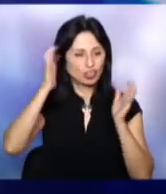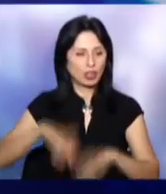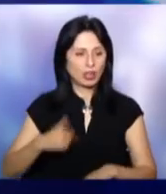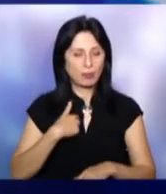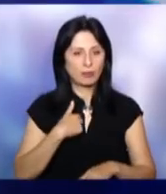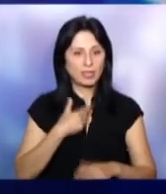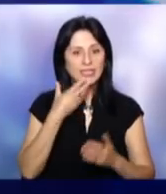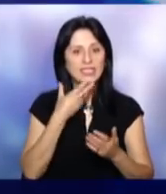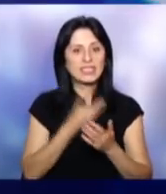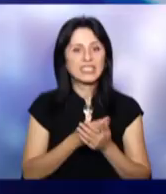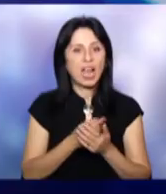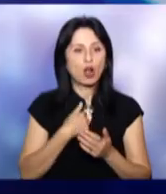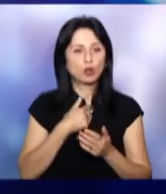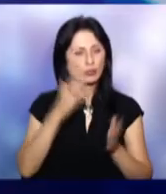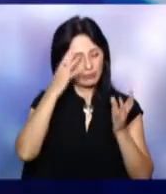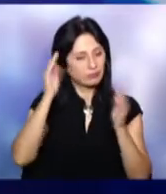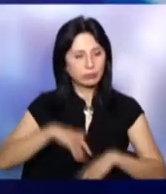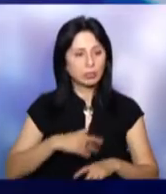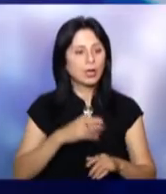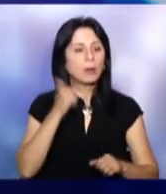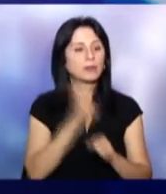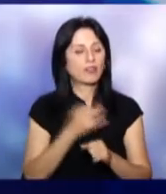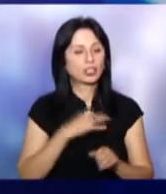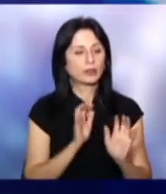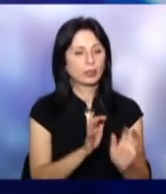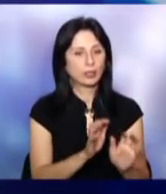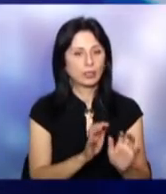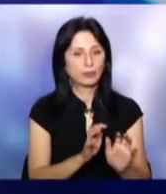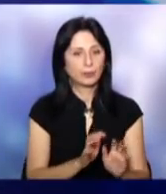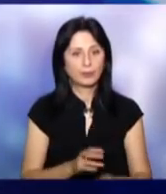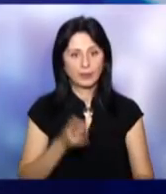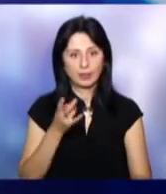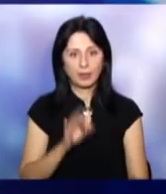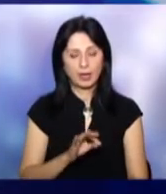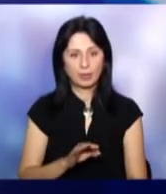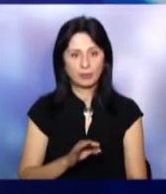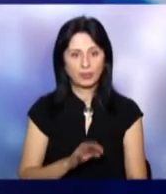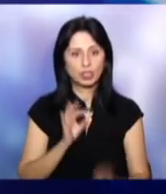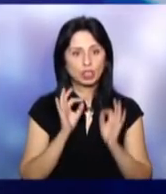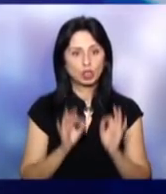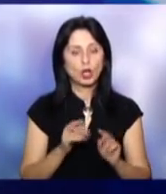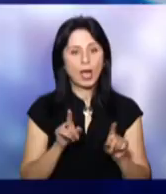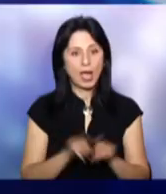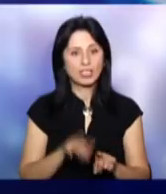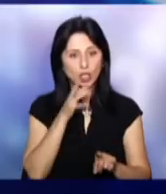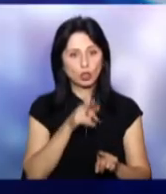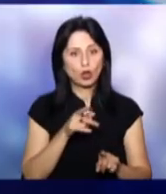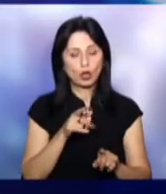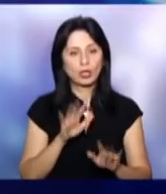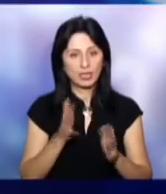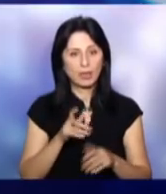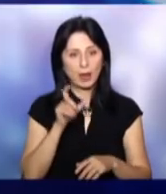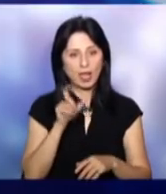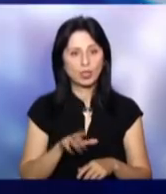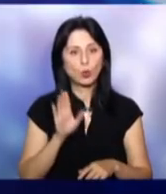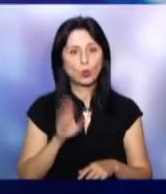ჯანდაბას, საკუთარი უკვდავების იდეის შულში გადატანა. მაგრამ სწორედ რომ ასეთ დროს ხდება